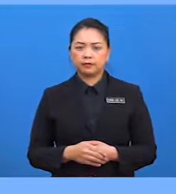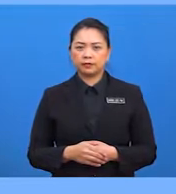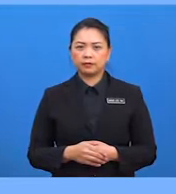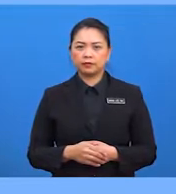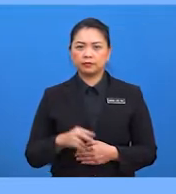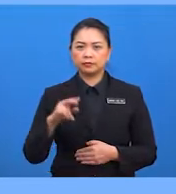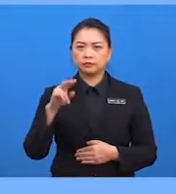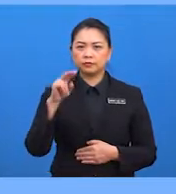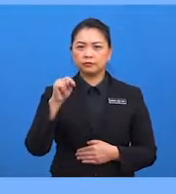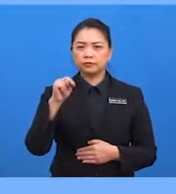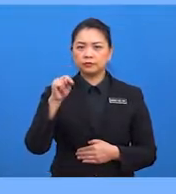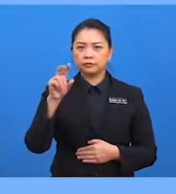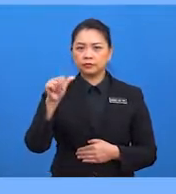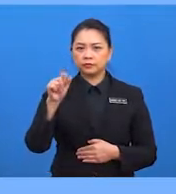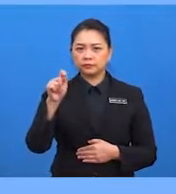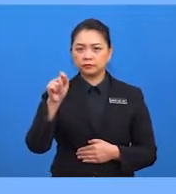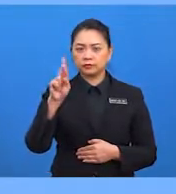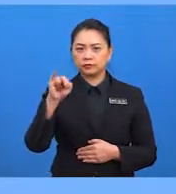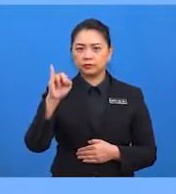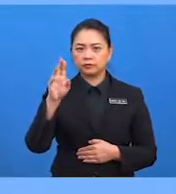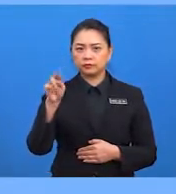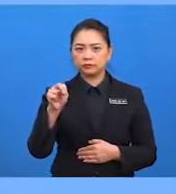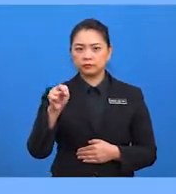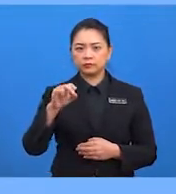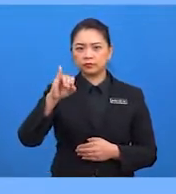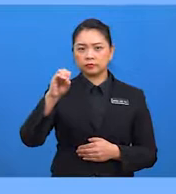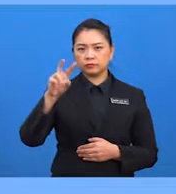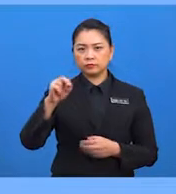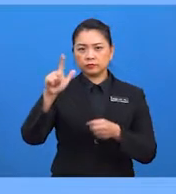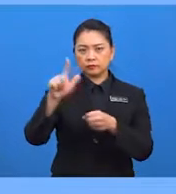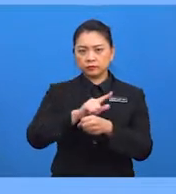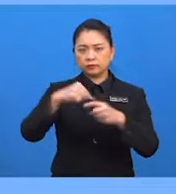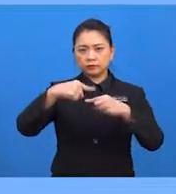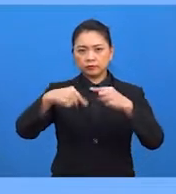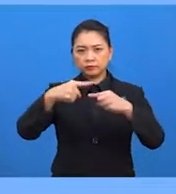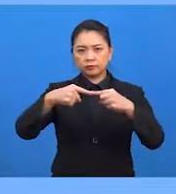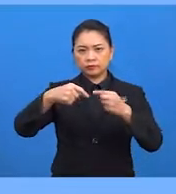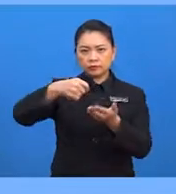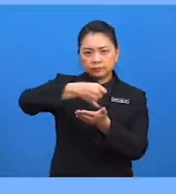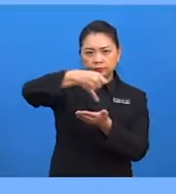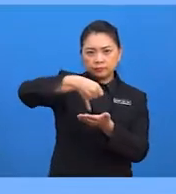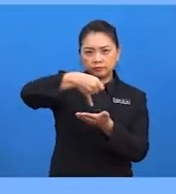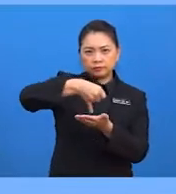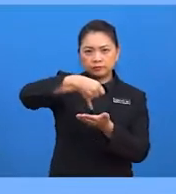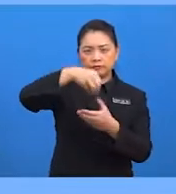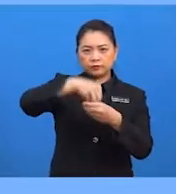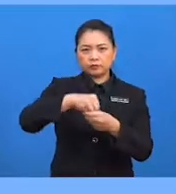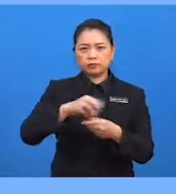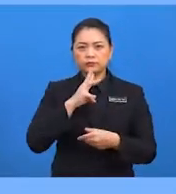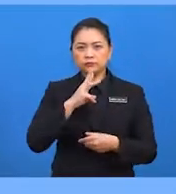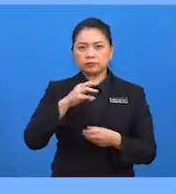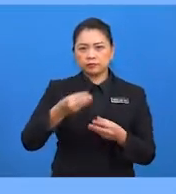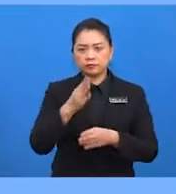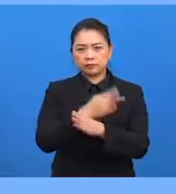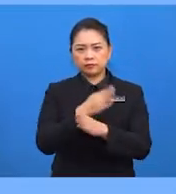Natrium hidroksida mengayun lengkap apabila dilarutkan di dalam air dan membentuk